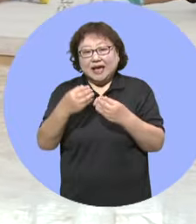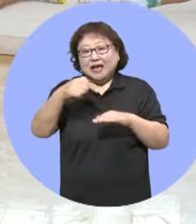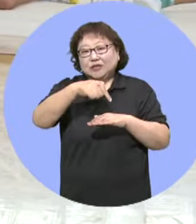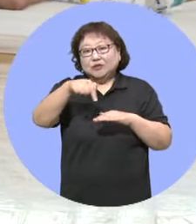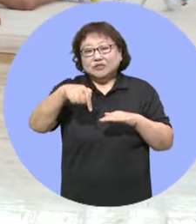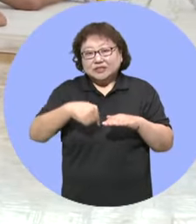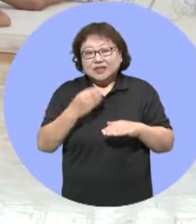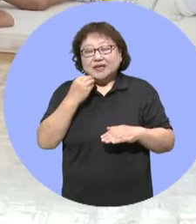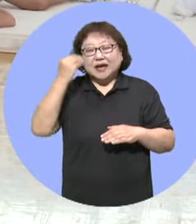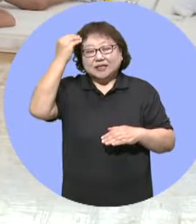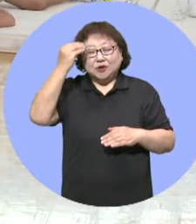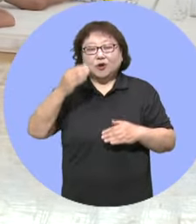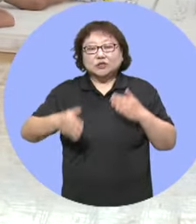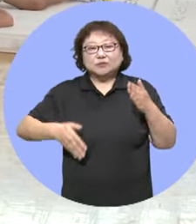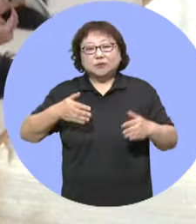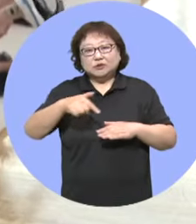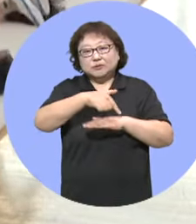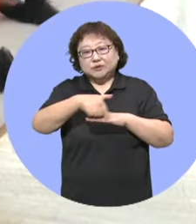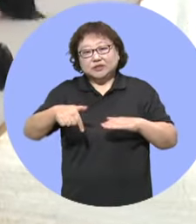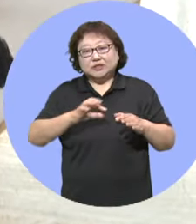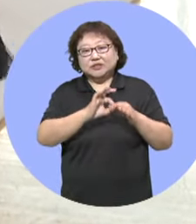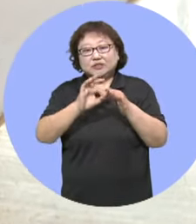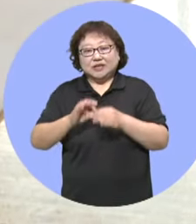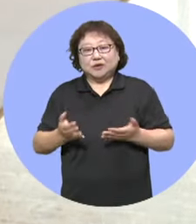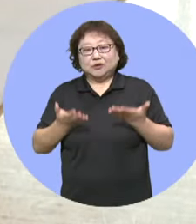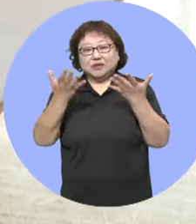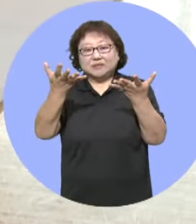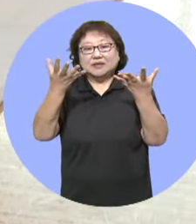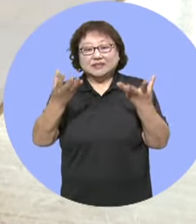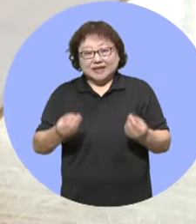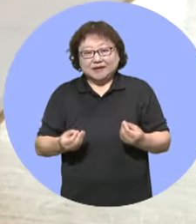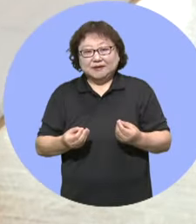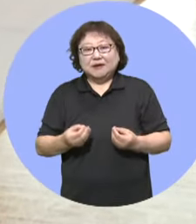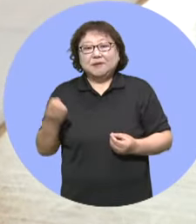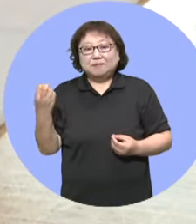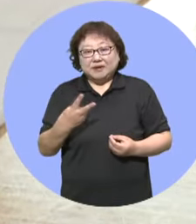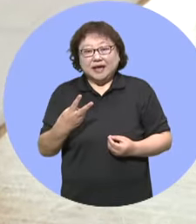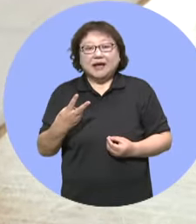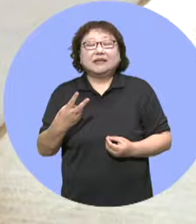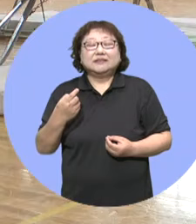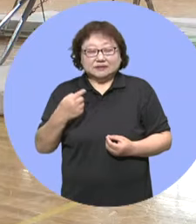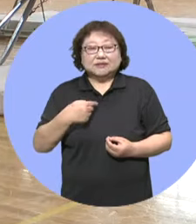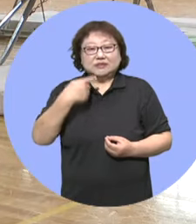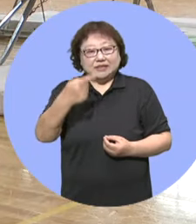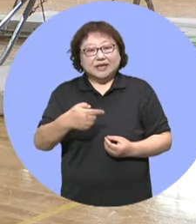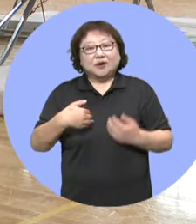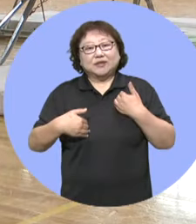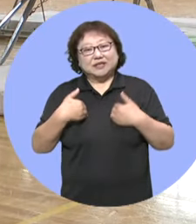スポーツプロジェクトについてお送りしました。次回の丸わかり栃木もお楽しみに。